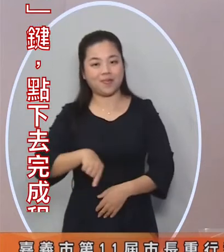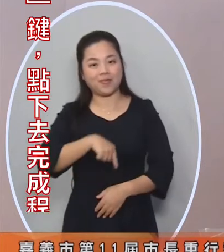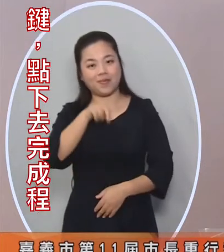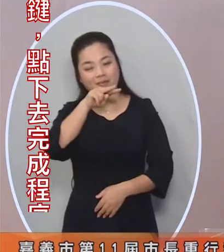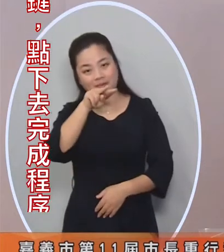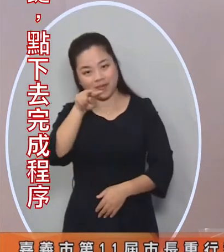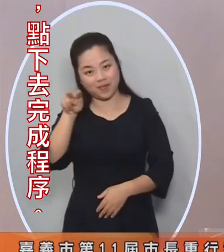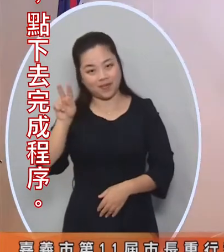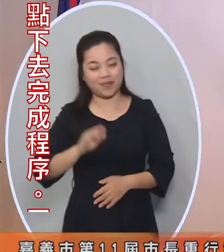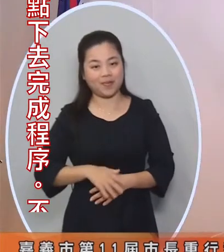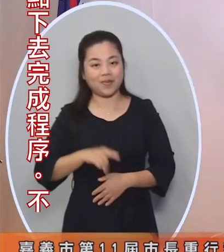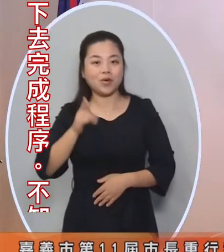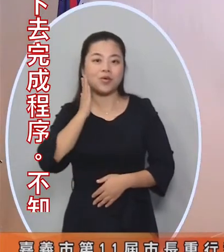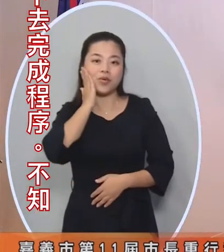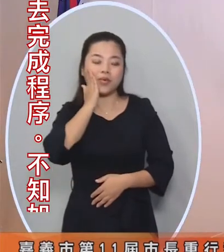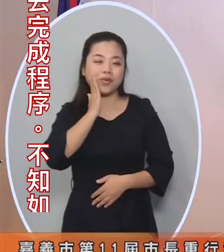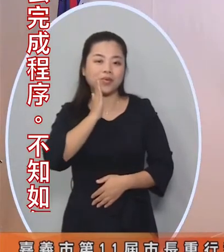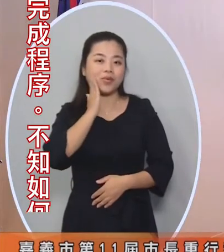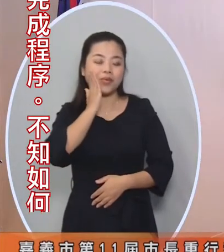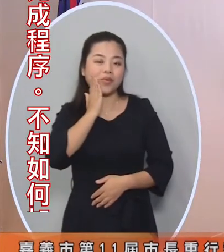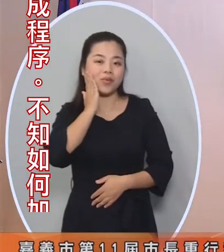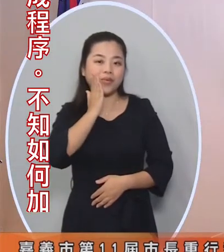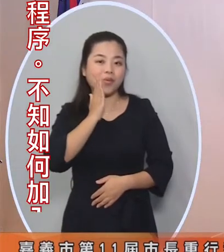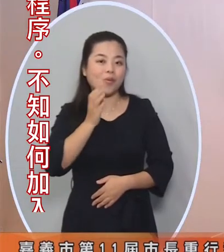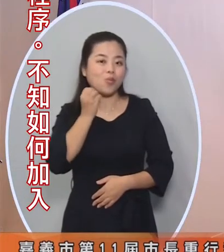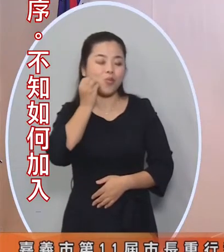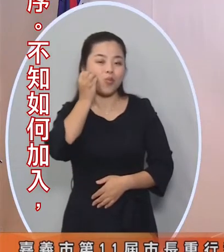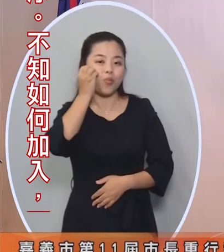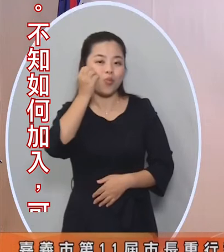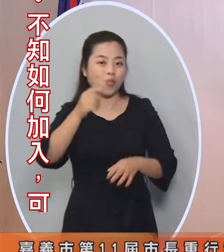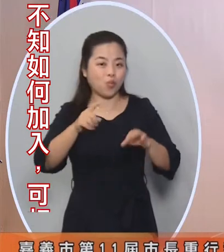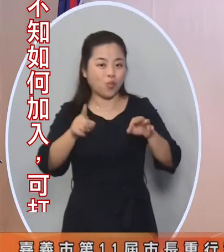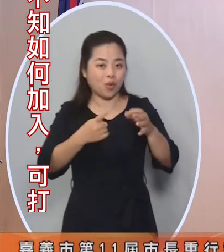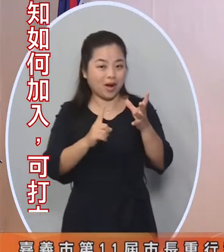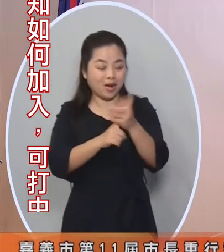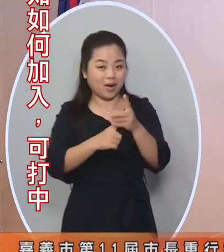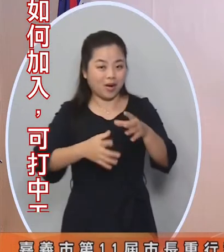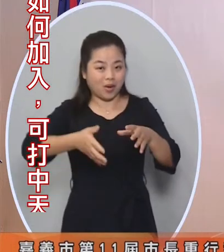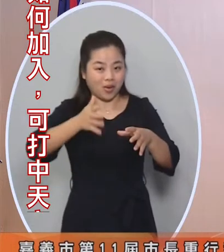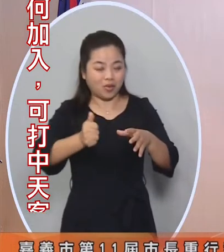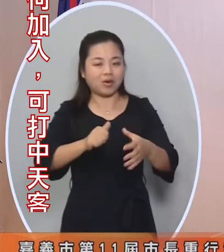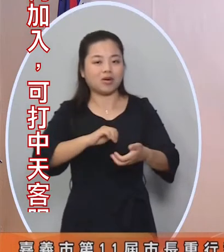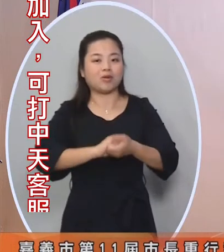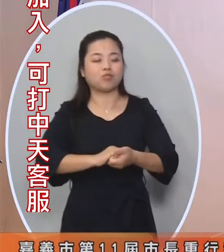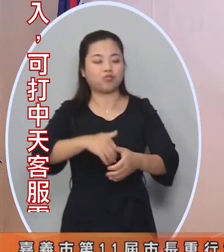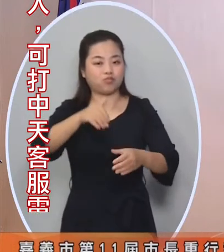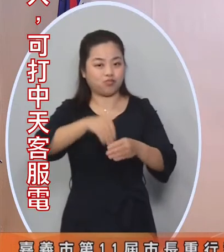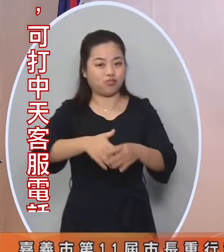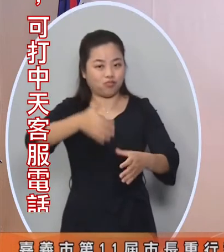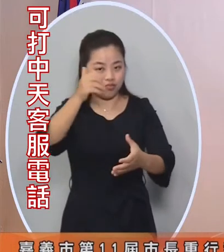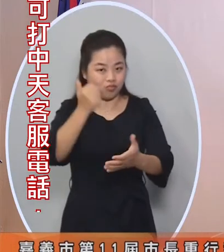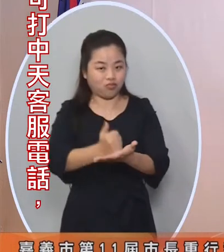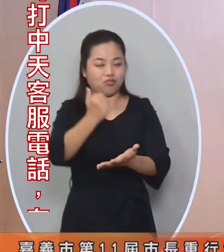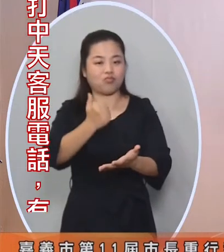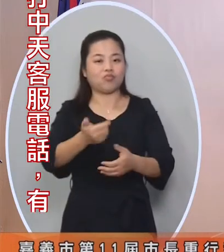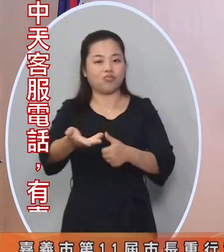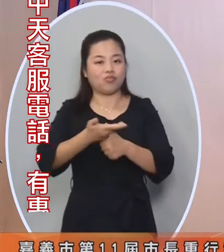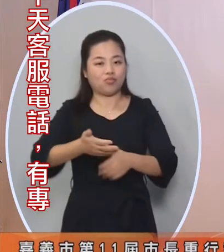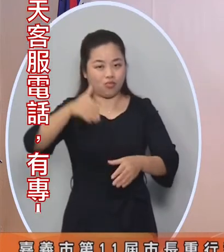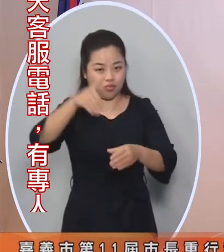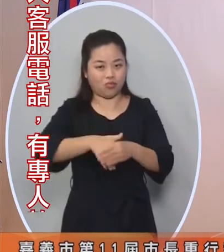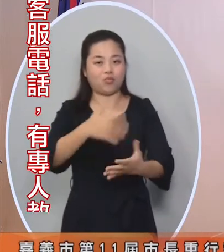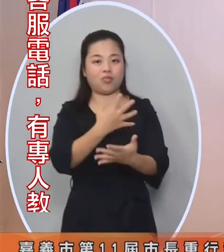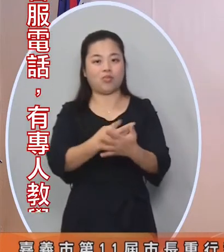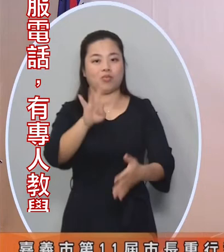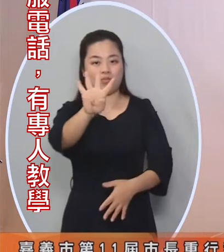看到了这粉红色的泡泡圈圈带着财神总统选总统，一定当选，已经当选，是我当选